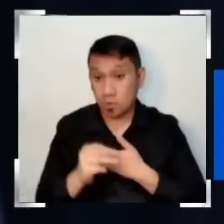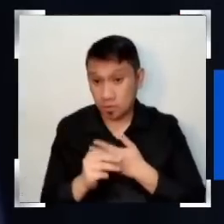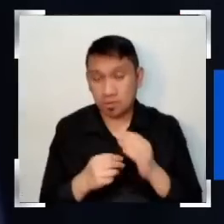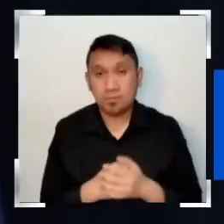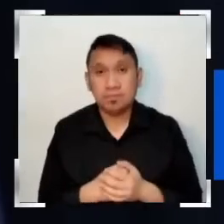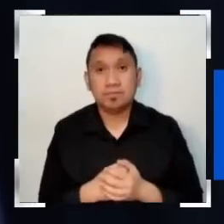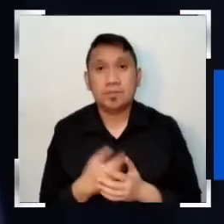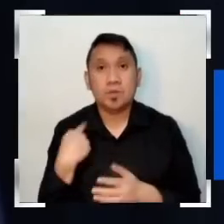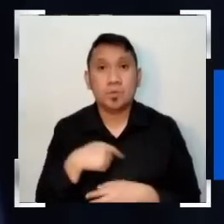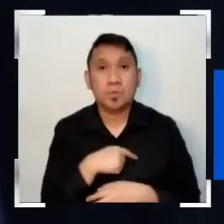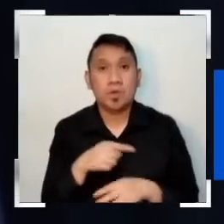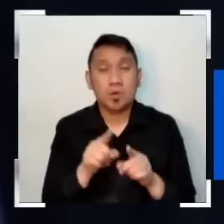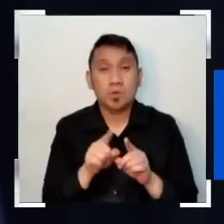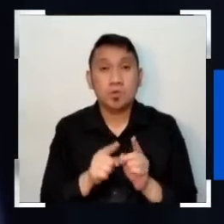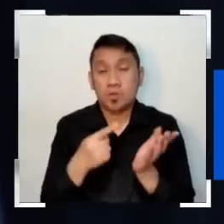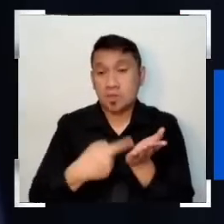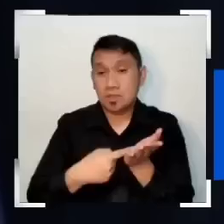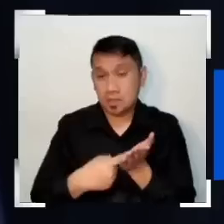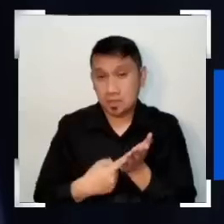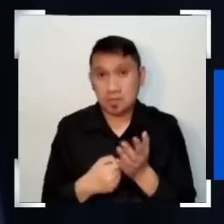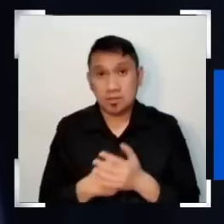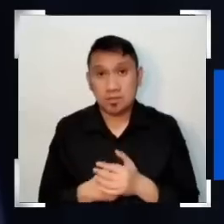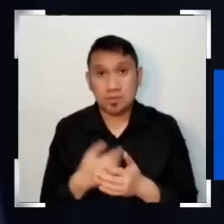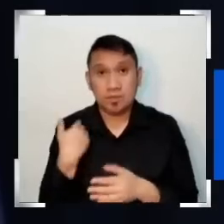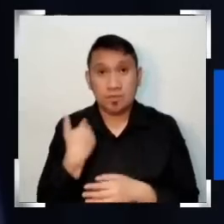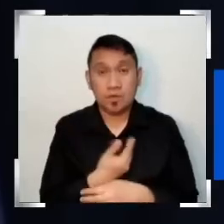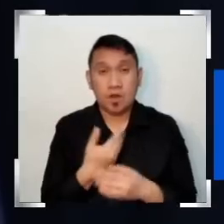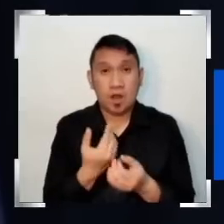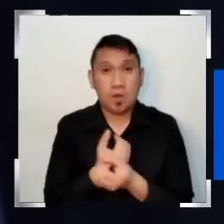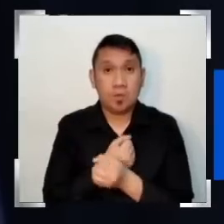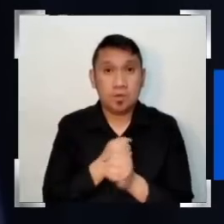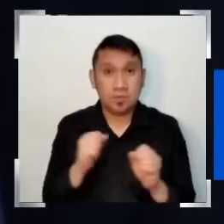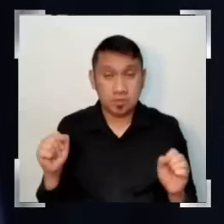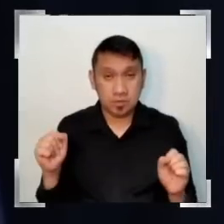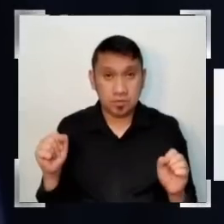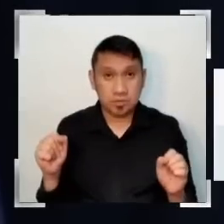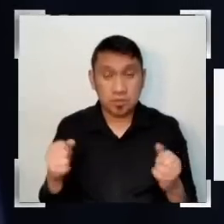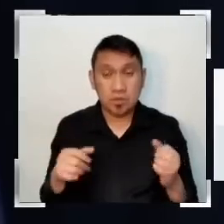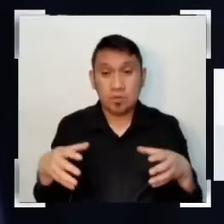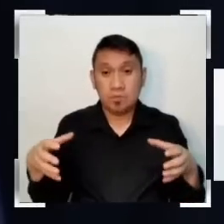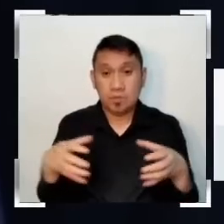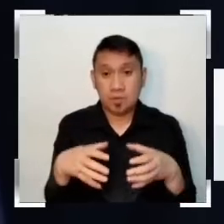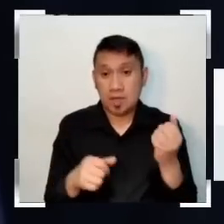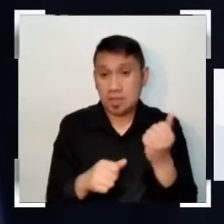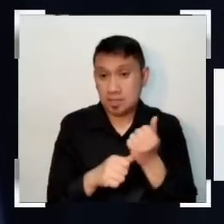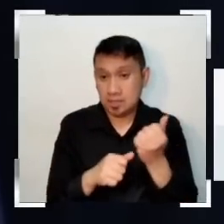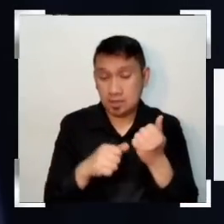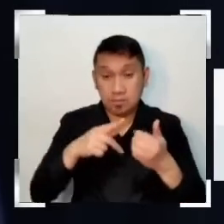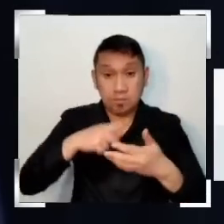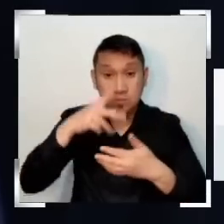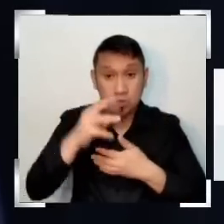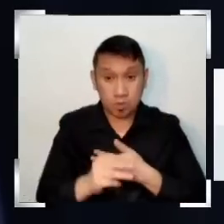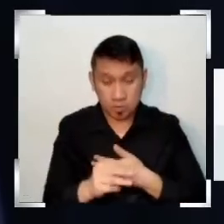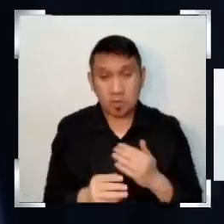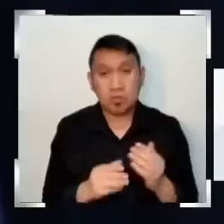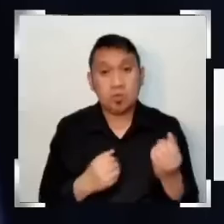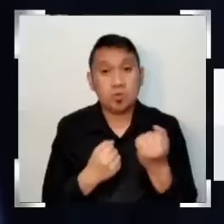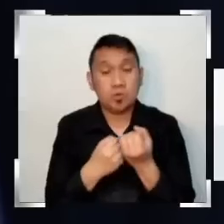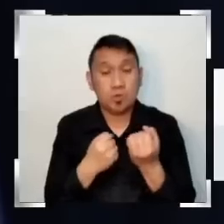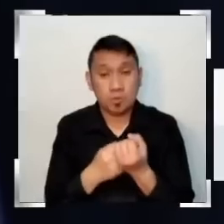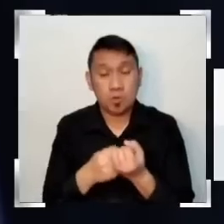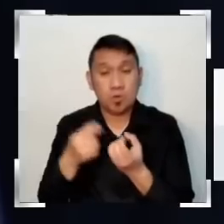to complete a security sector assistance roadmap to support the delivery of priority